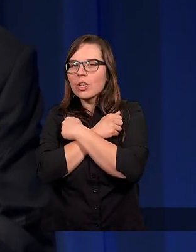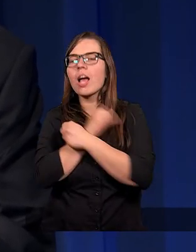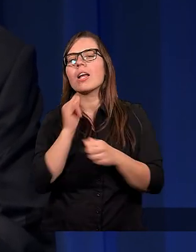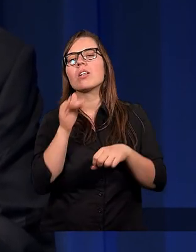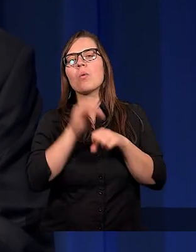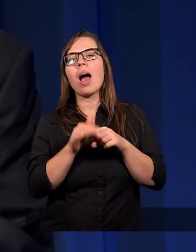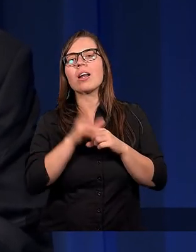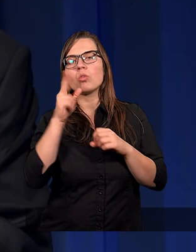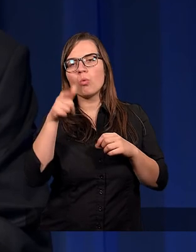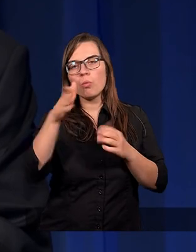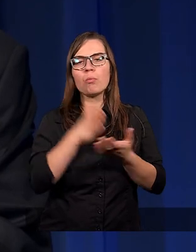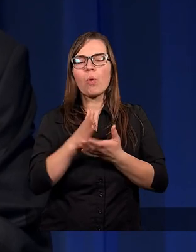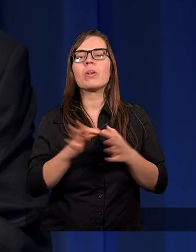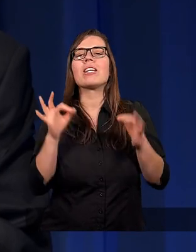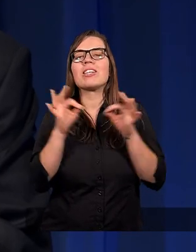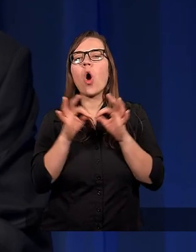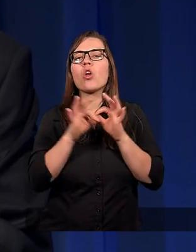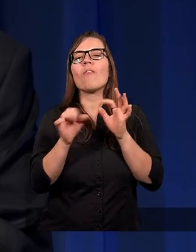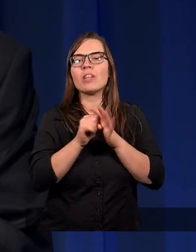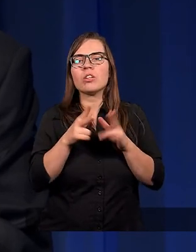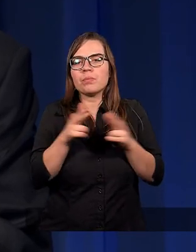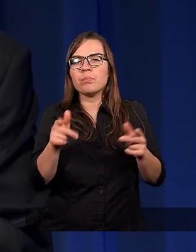i łaskę ku pomocy w stosownej porze.